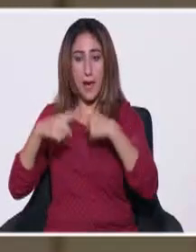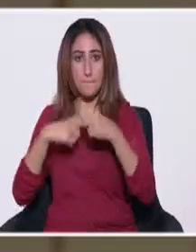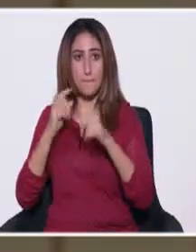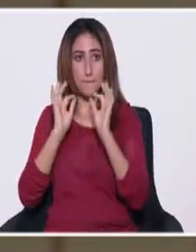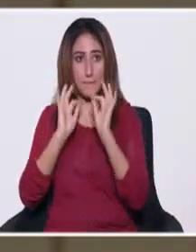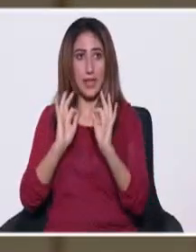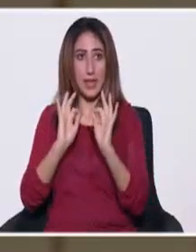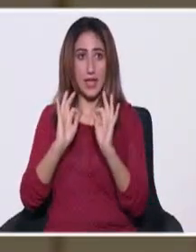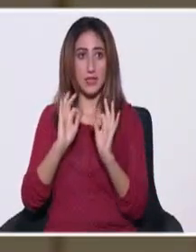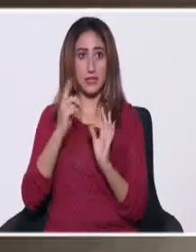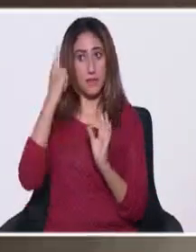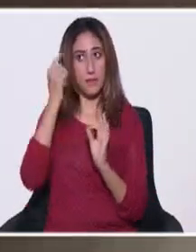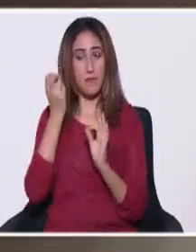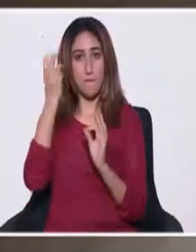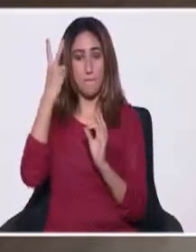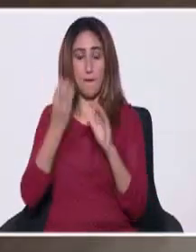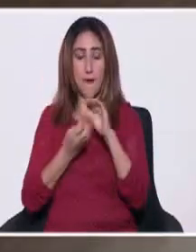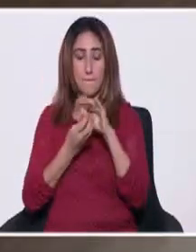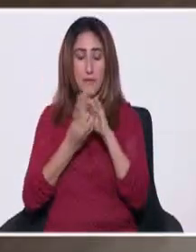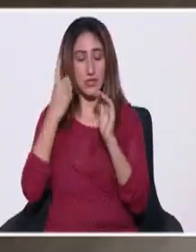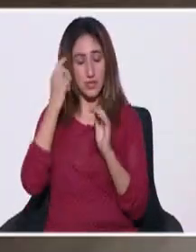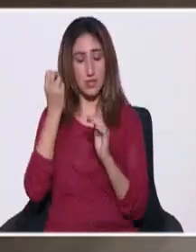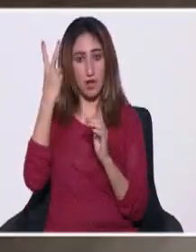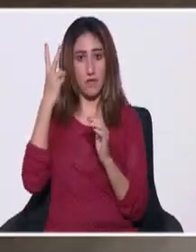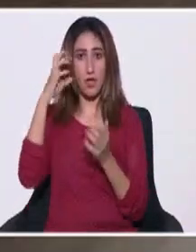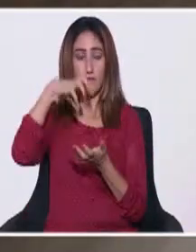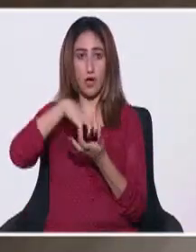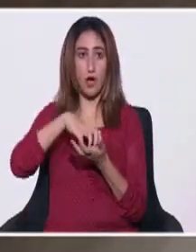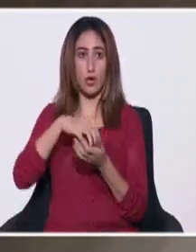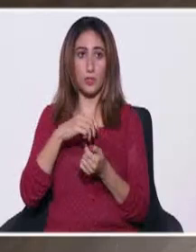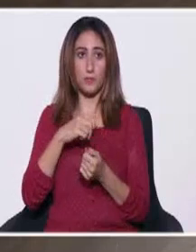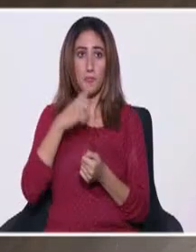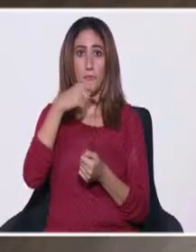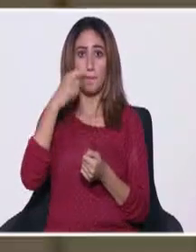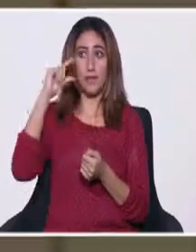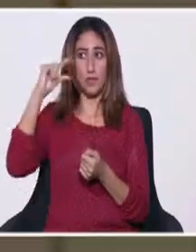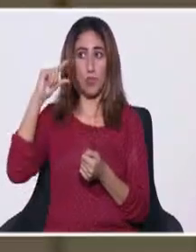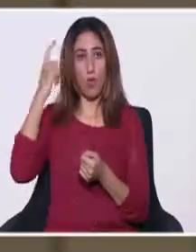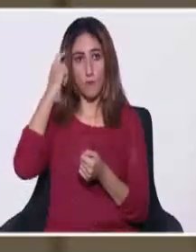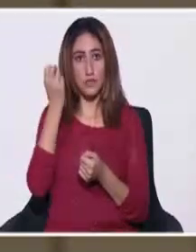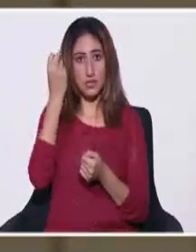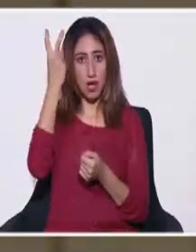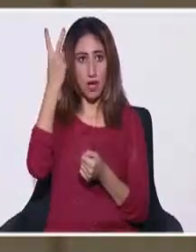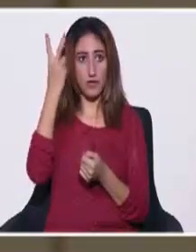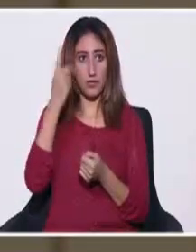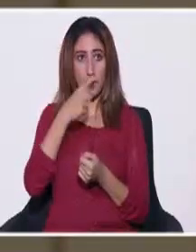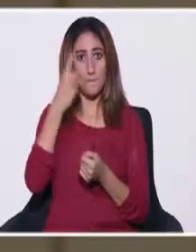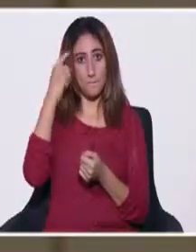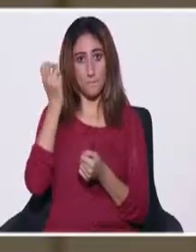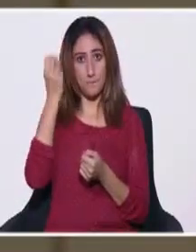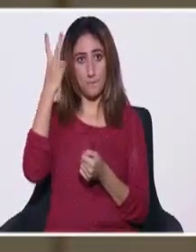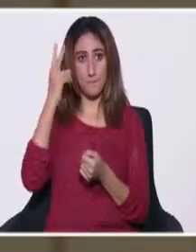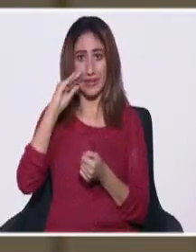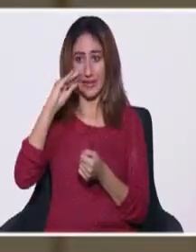بدبلوم تنميه ثقافيه جامعه القاهره. اللي حصل ان انا اثناء دراستي في دبلوم تنميه ثقافيه اقترحت